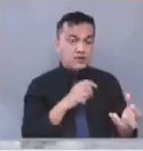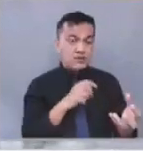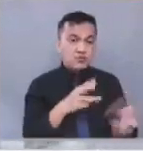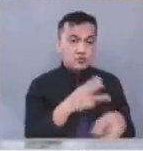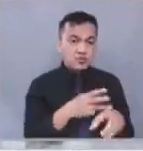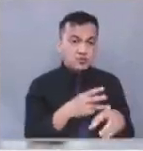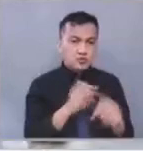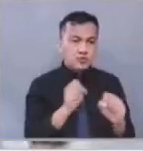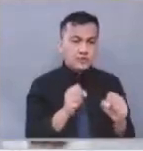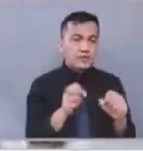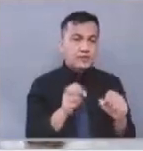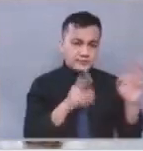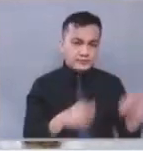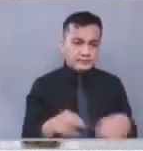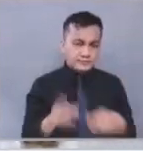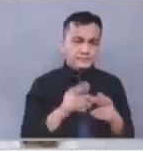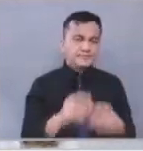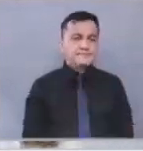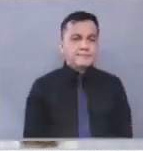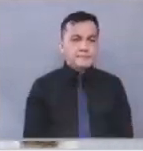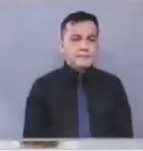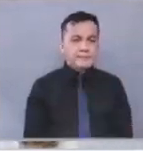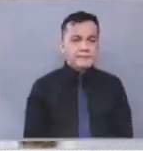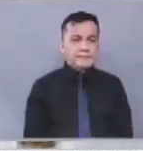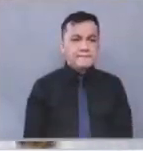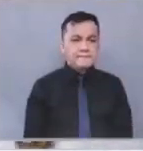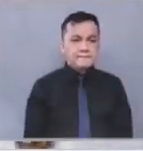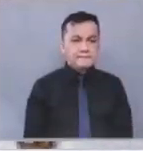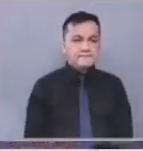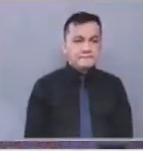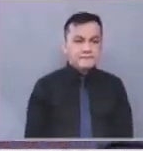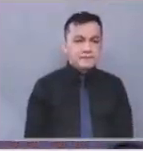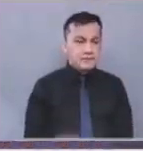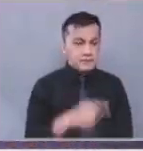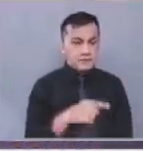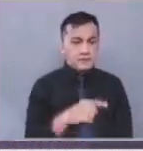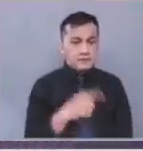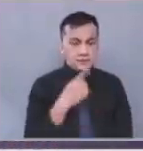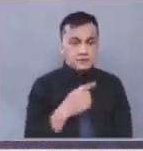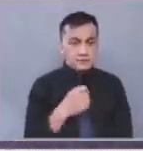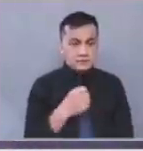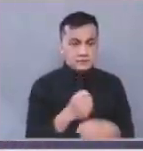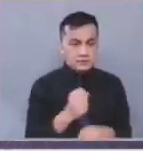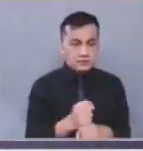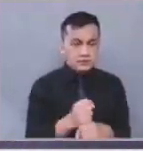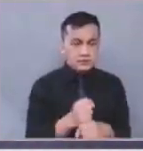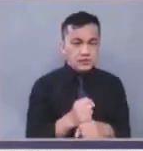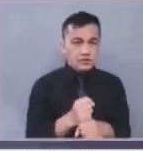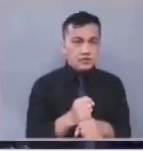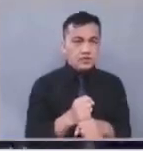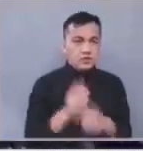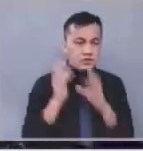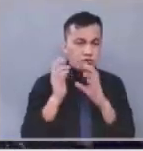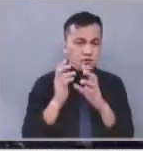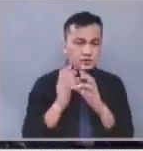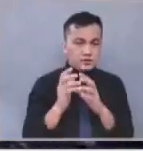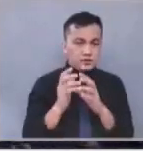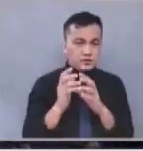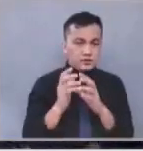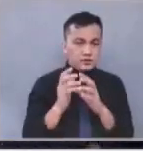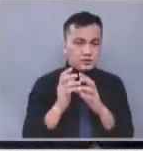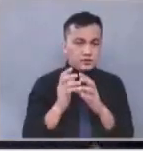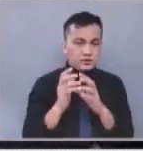recycling center in one of the town. So yan, nagagawa ng coconut car at saka yung coco feed. No? At ito naman